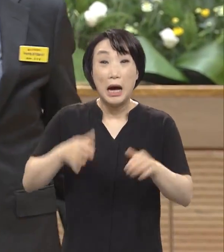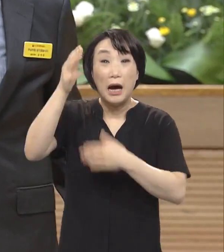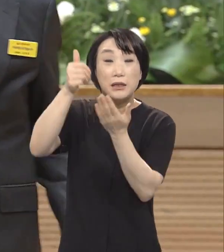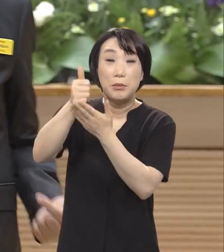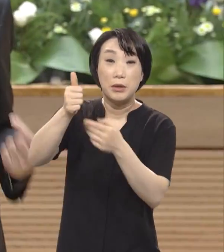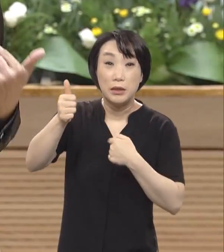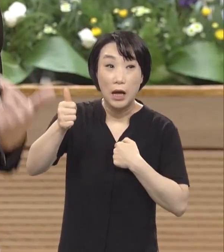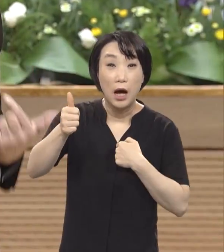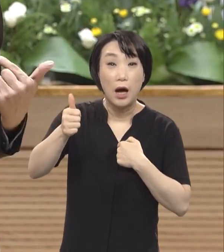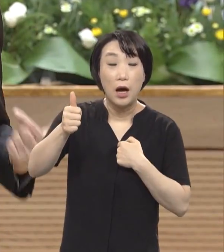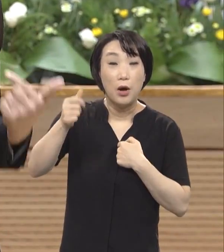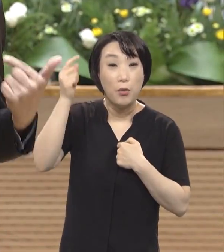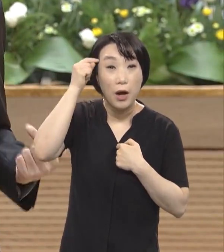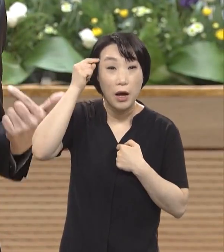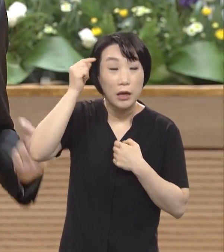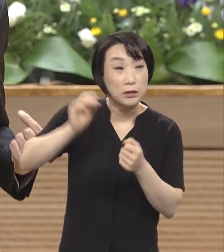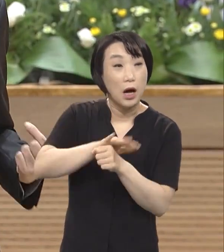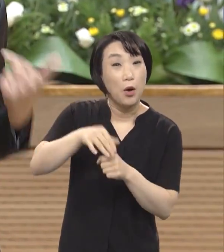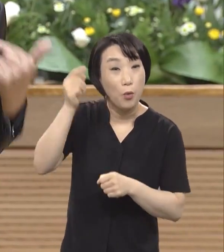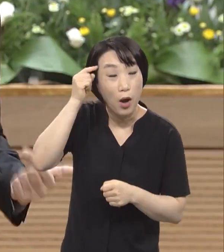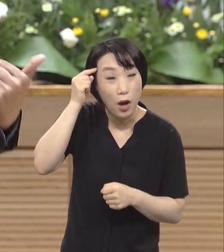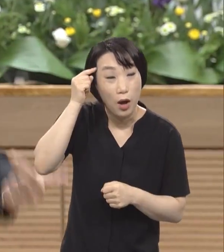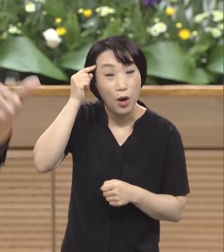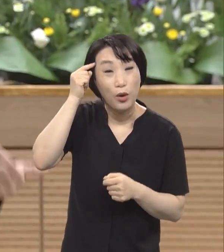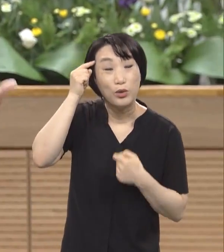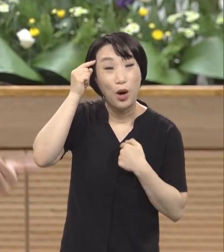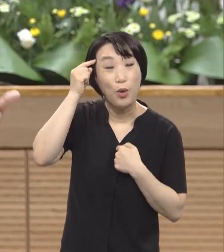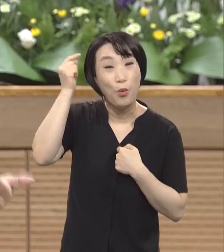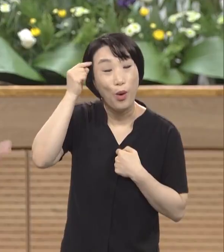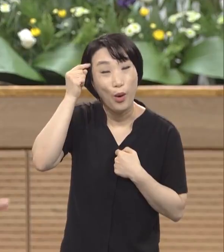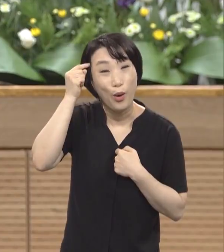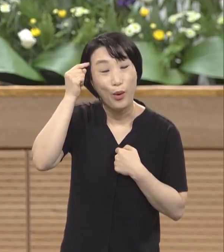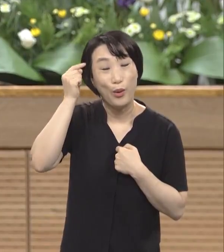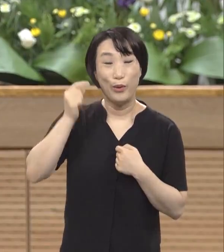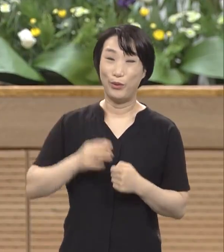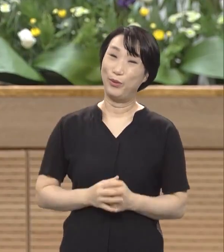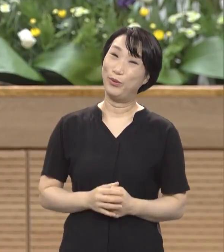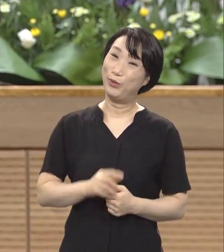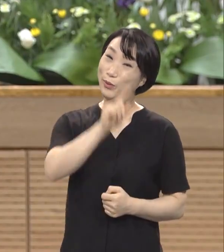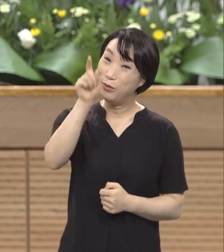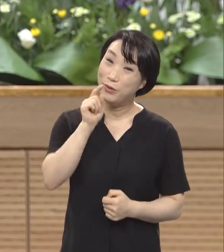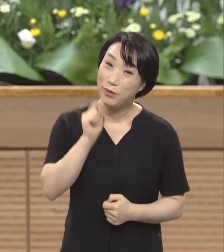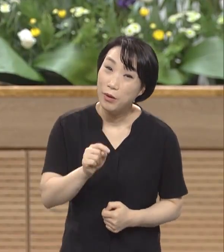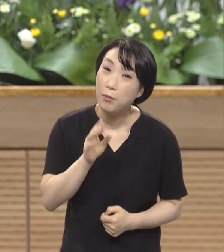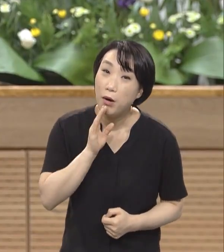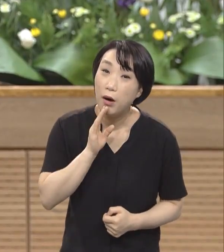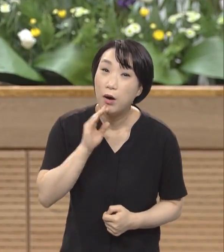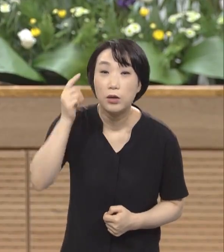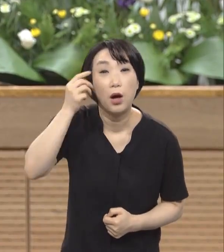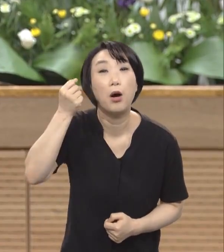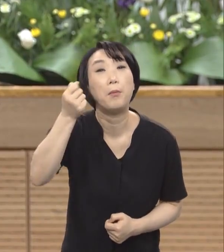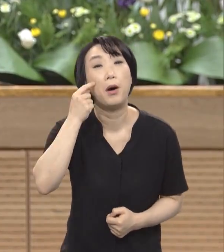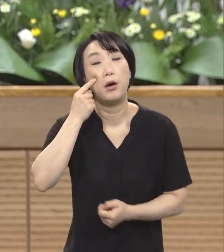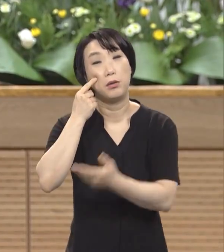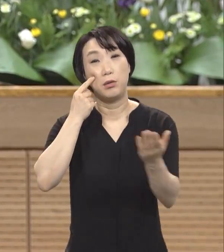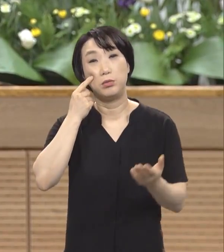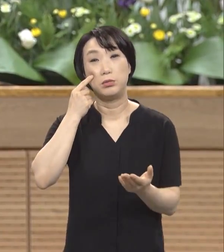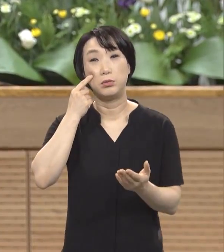하나님이 날 왜 그렇게 사랑하지 않으면 안 되나? 판단 한번 해보세요.